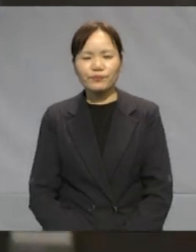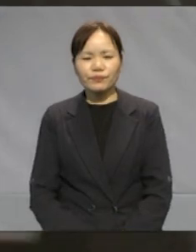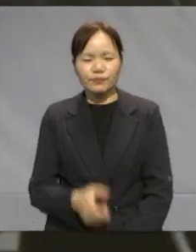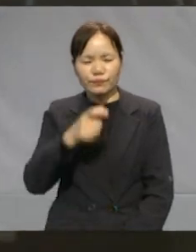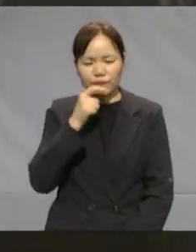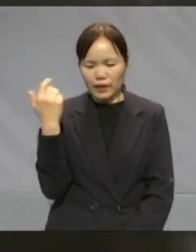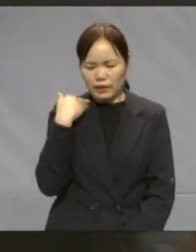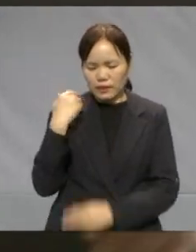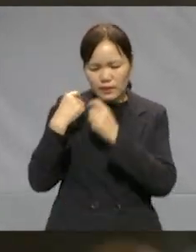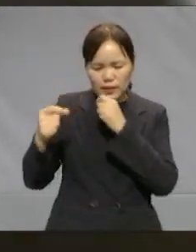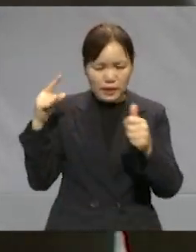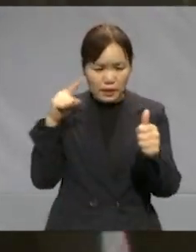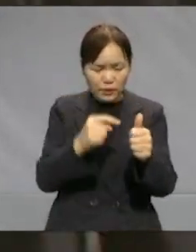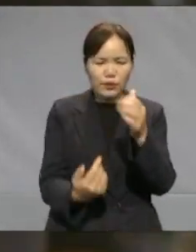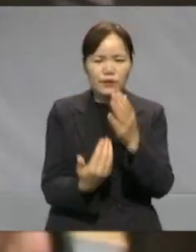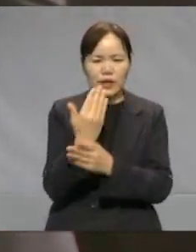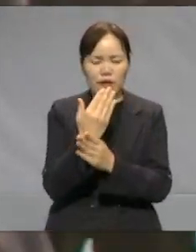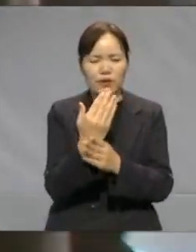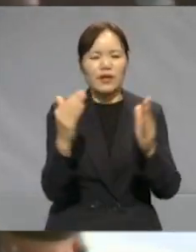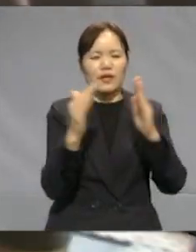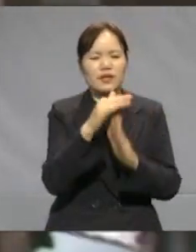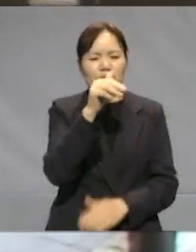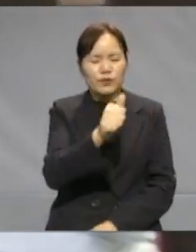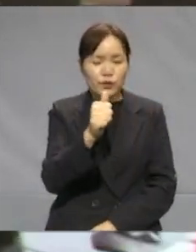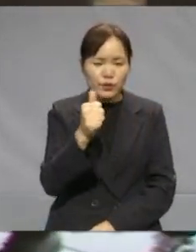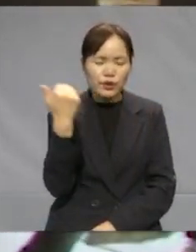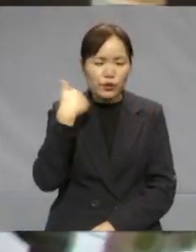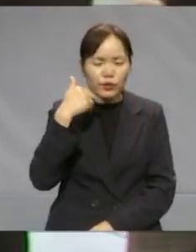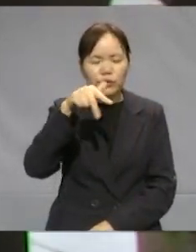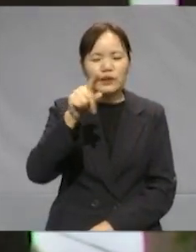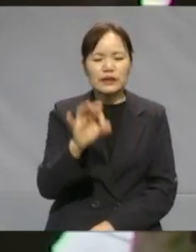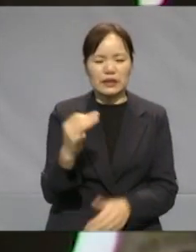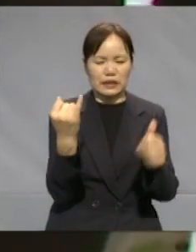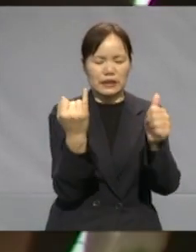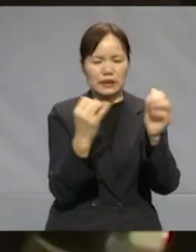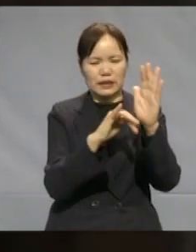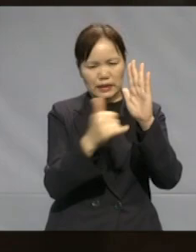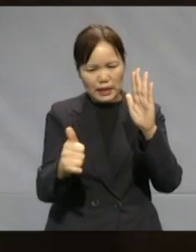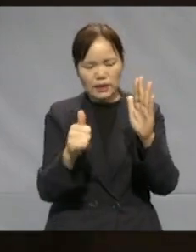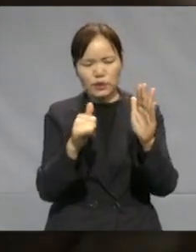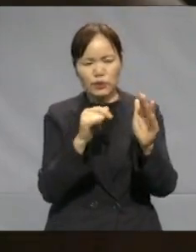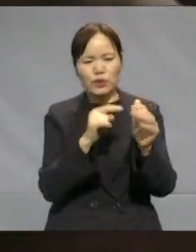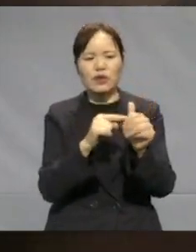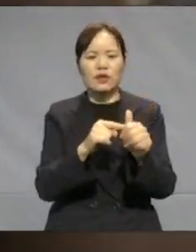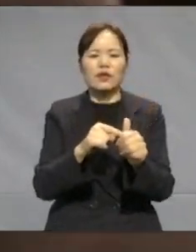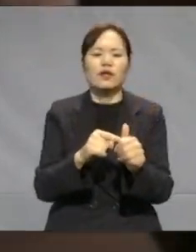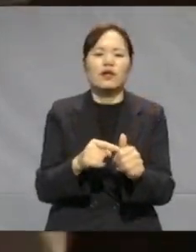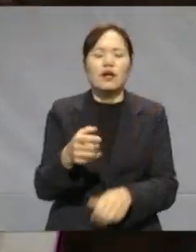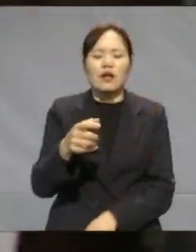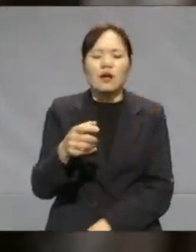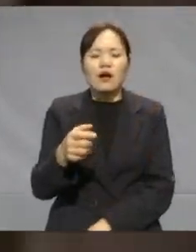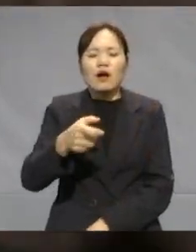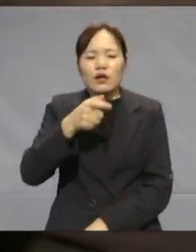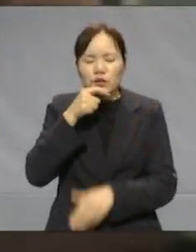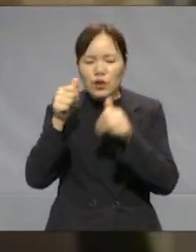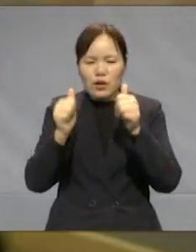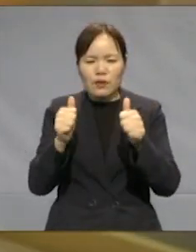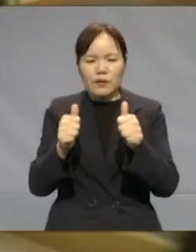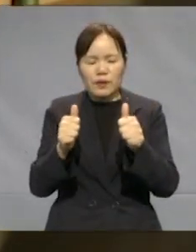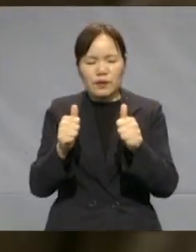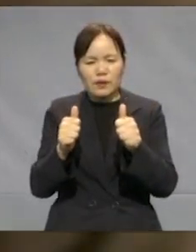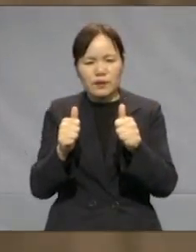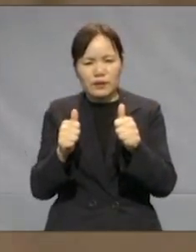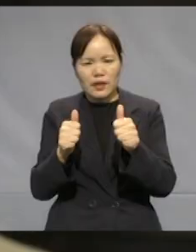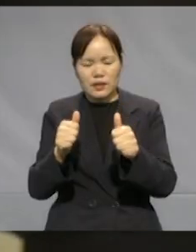수원 전세 사기 의혹 사건의 임대인인 정 씨의 일가. 수원 지방법원에서 구속영장 실질심사를 마친 뒤 혐의 등을